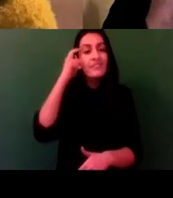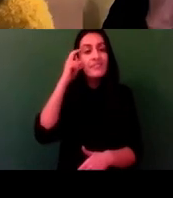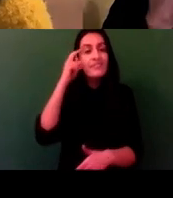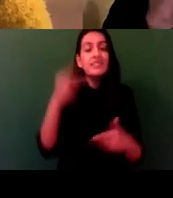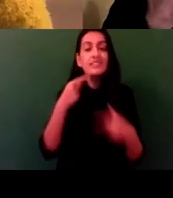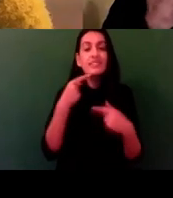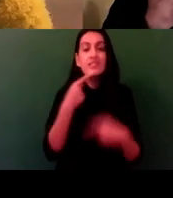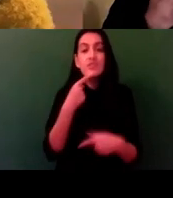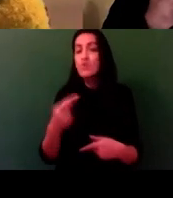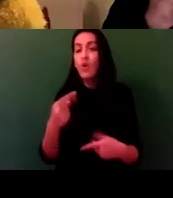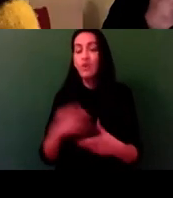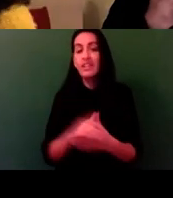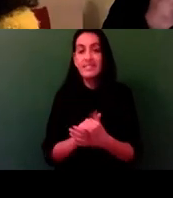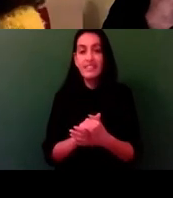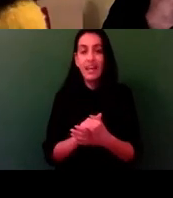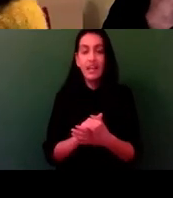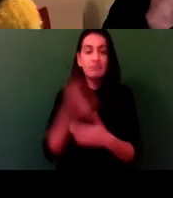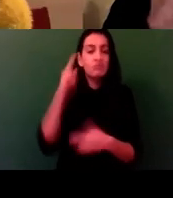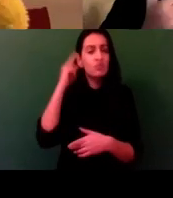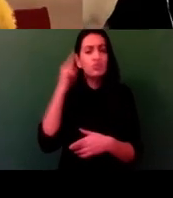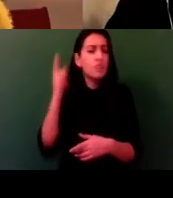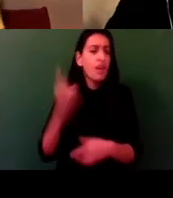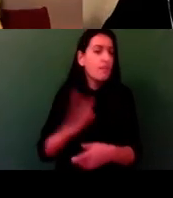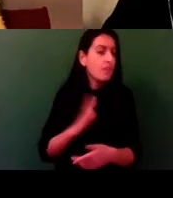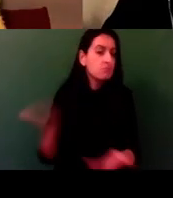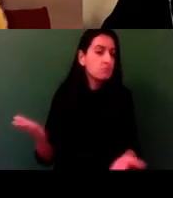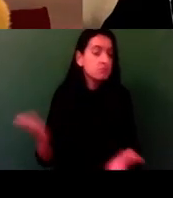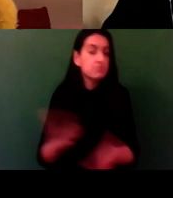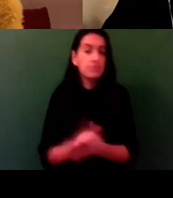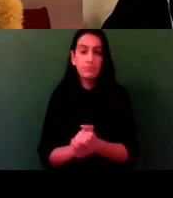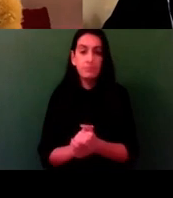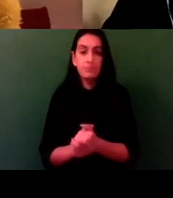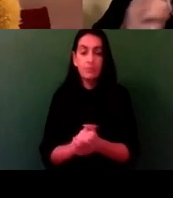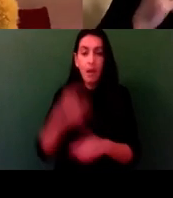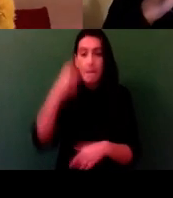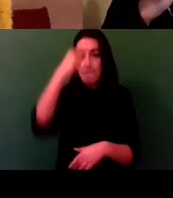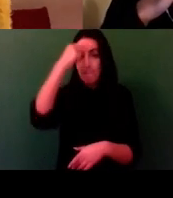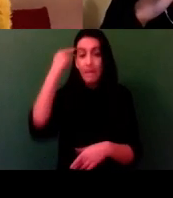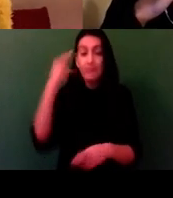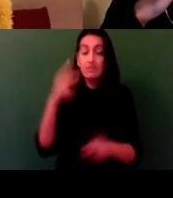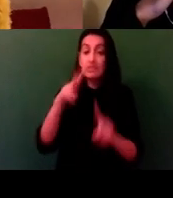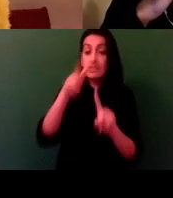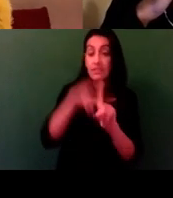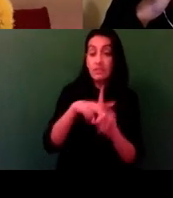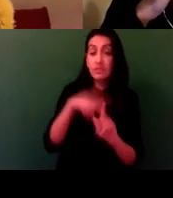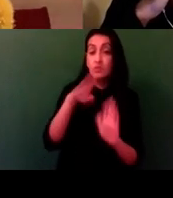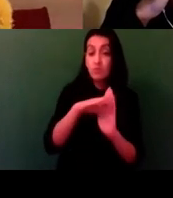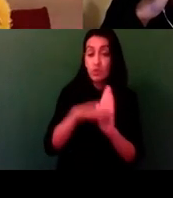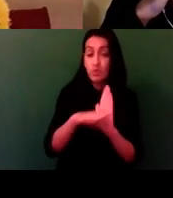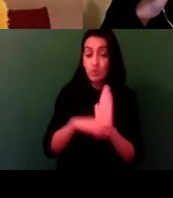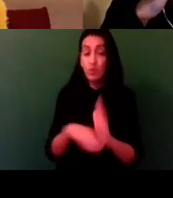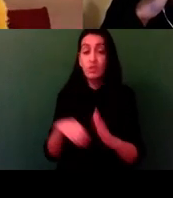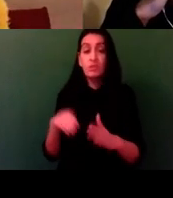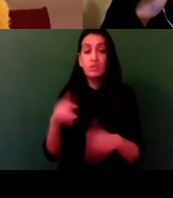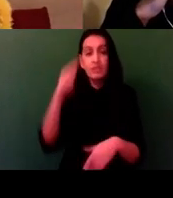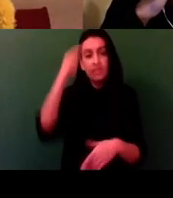içinde işlevsiz görünse de belki onu da bir işlevli hale katılımcı sürecek, veri toplayacak, katkısı da sağlayacak